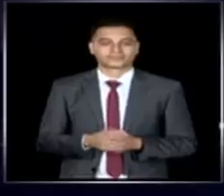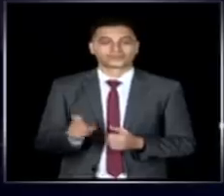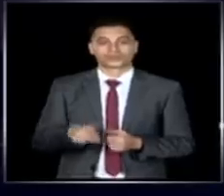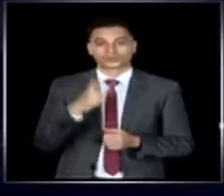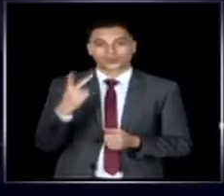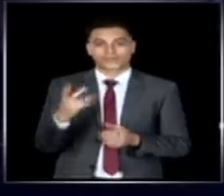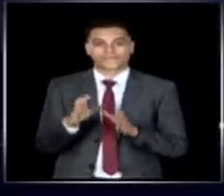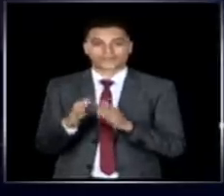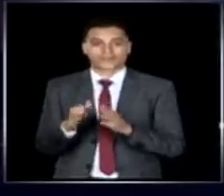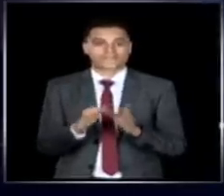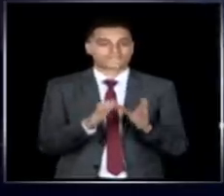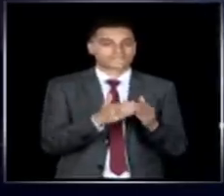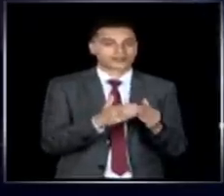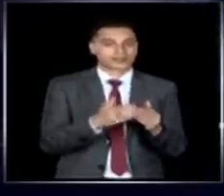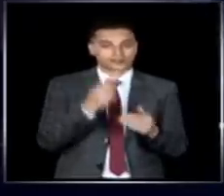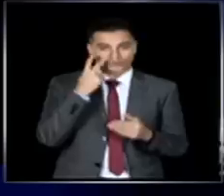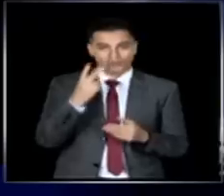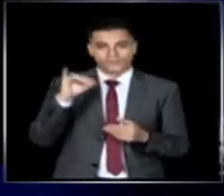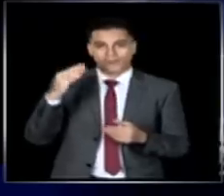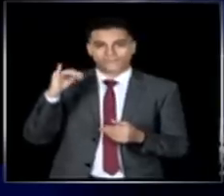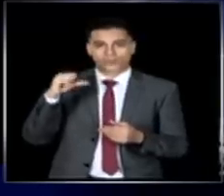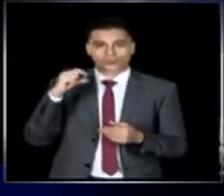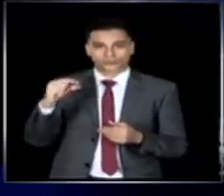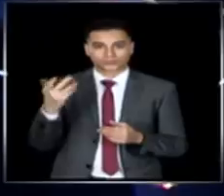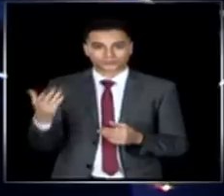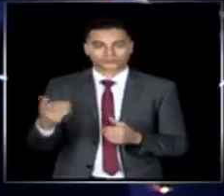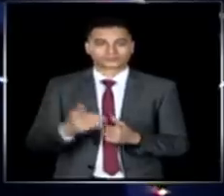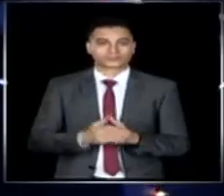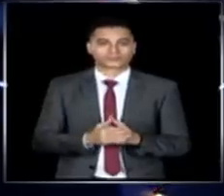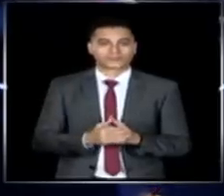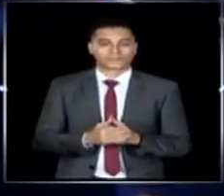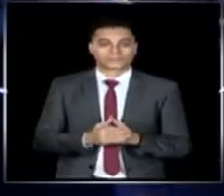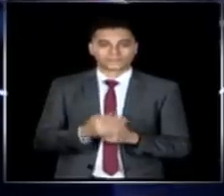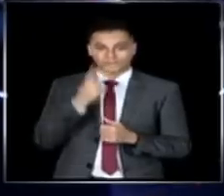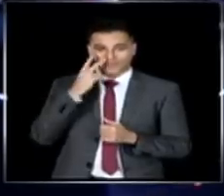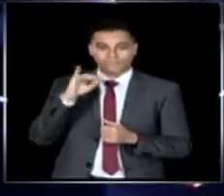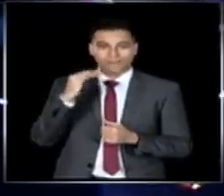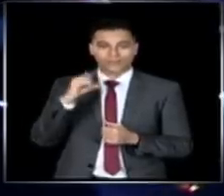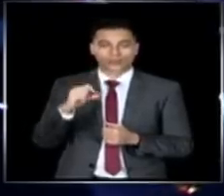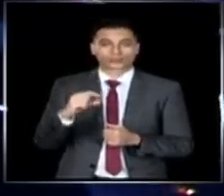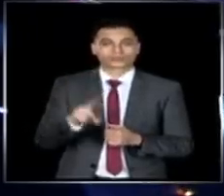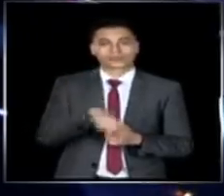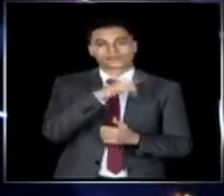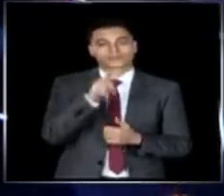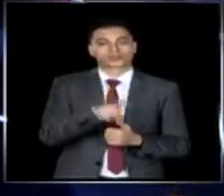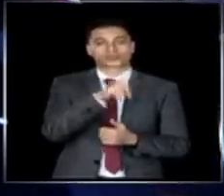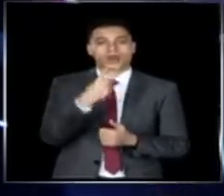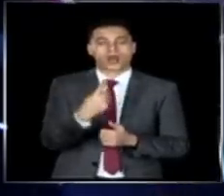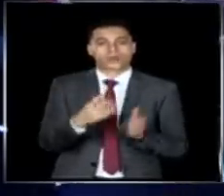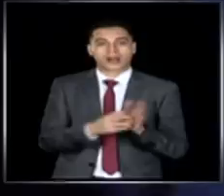سؤالين لكل فريق، وأول سؤال محمود. تفضل يا محمود. محمود زناتي، والسؤال الأول